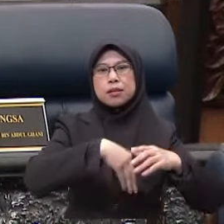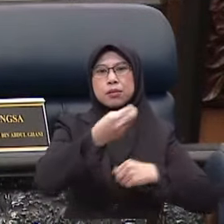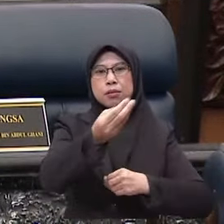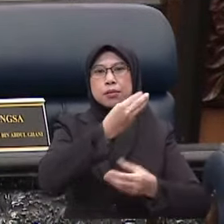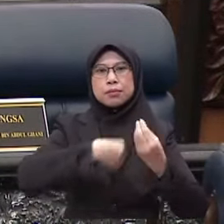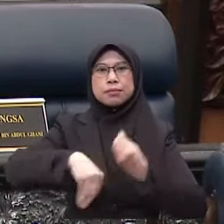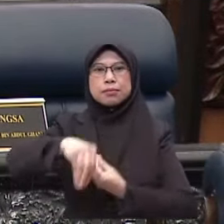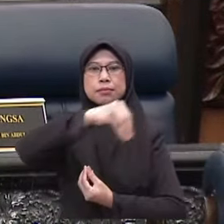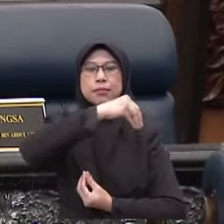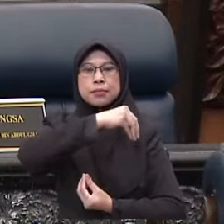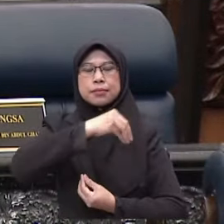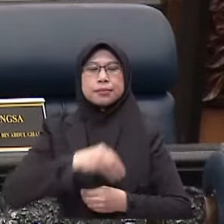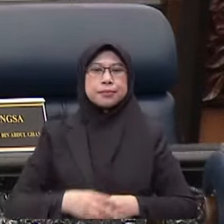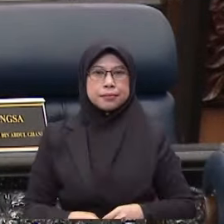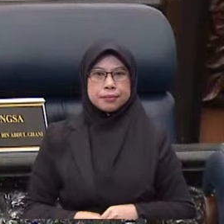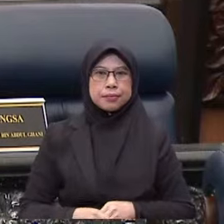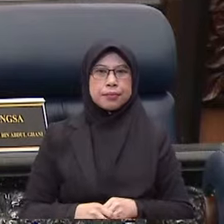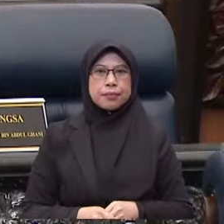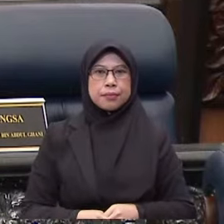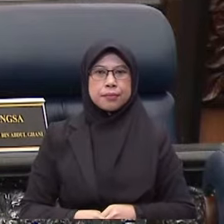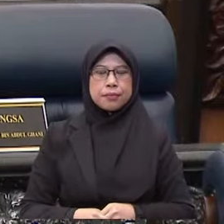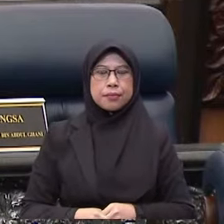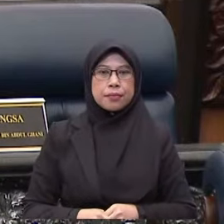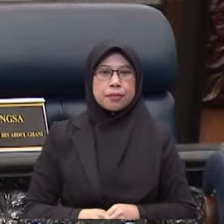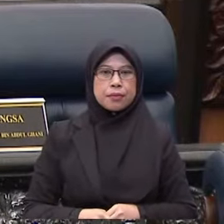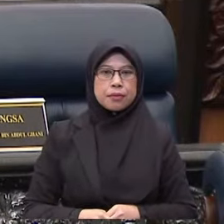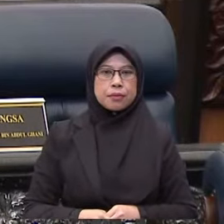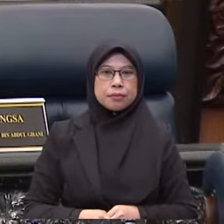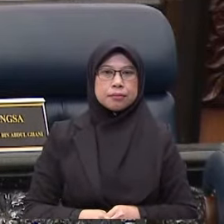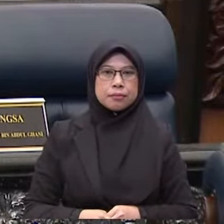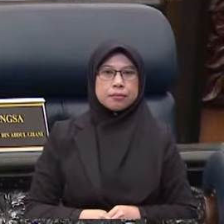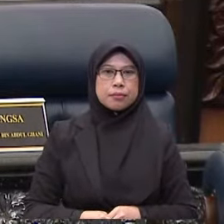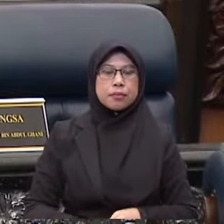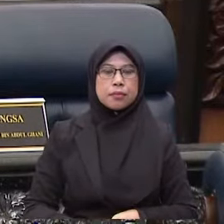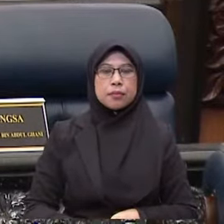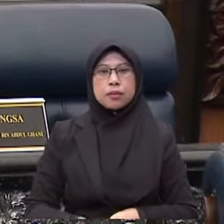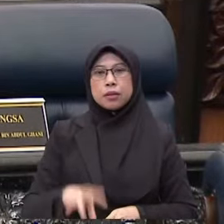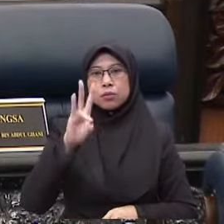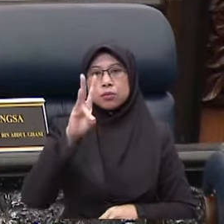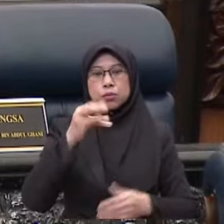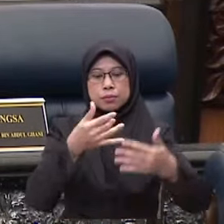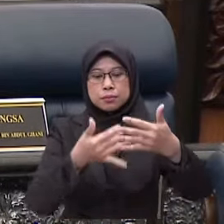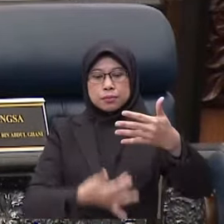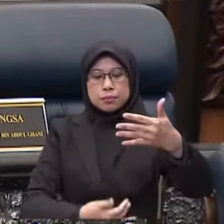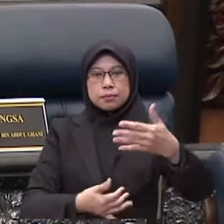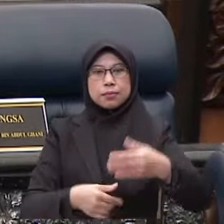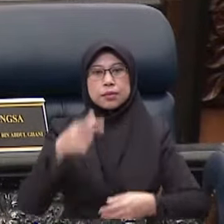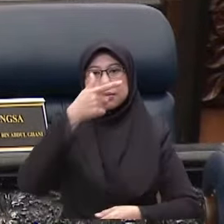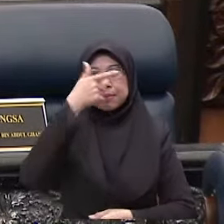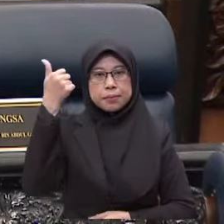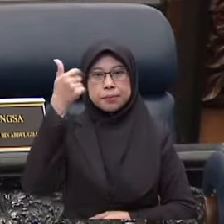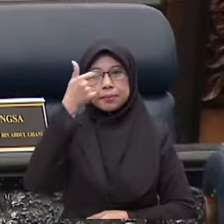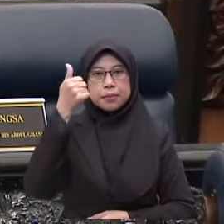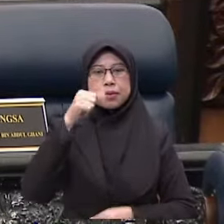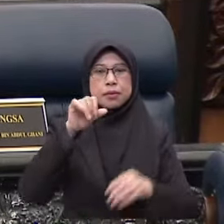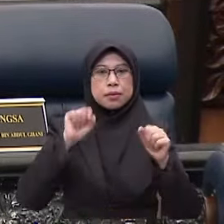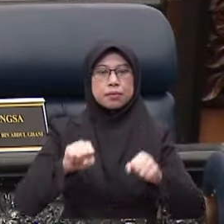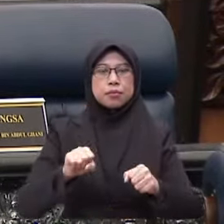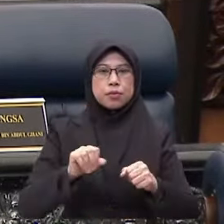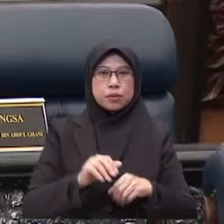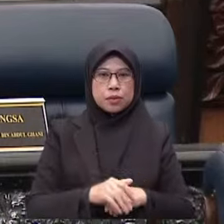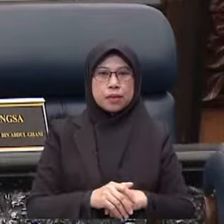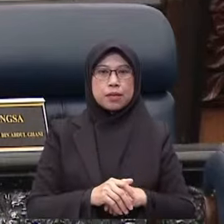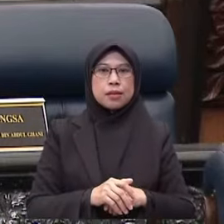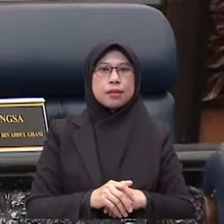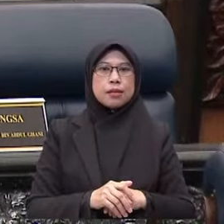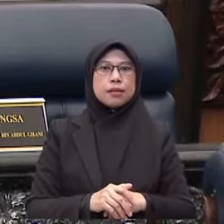pada masa akan datang Tan S yang dipertua tujuh faktor yang saya senarai ini adalah juga faktorfaktori pergerakan mata Wang